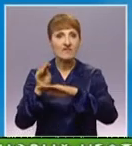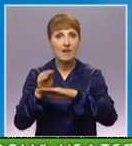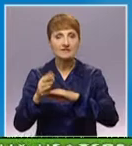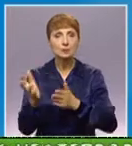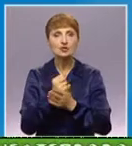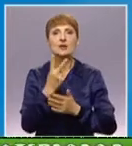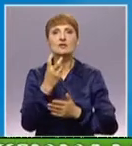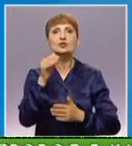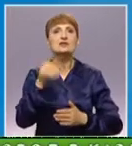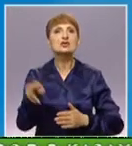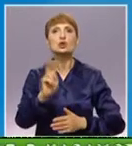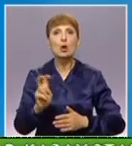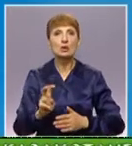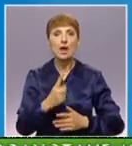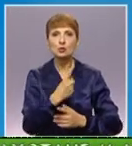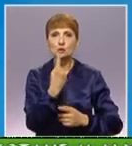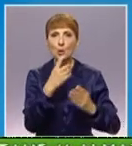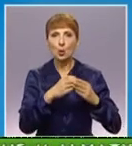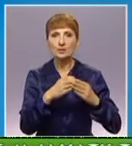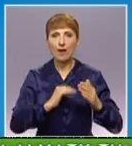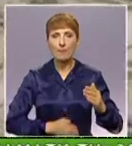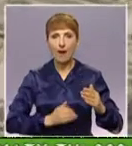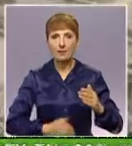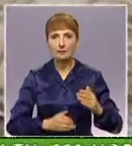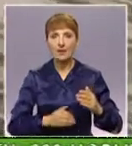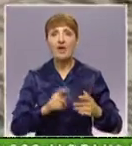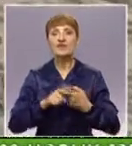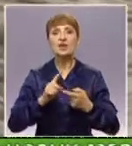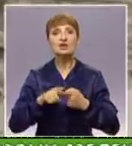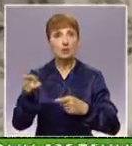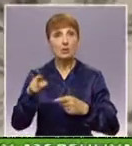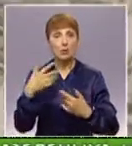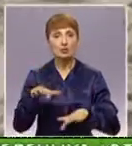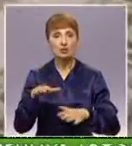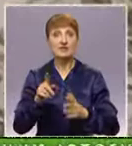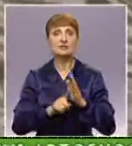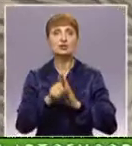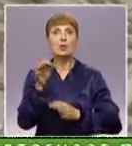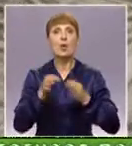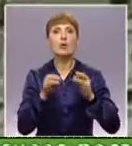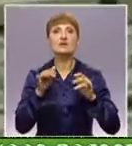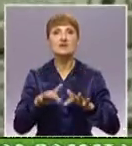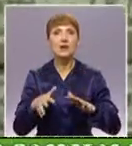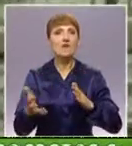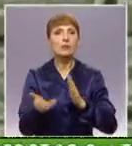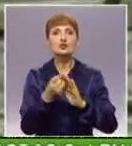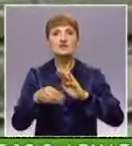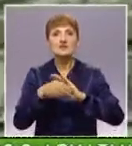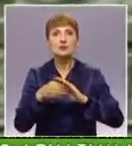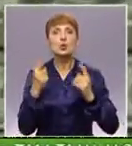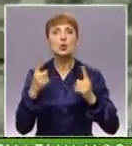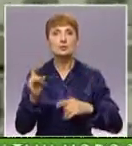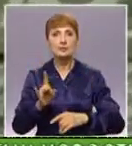получении 200 тысяч долларов от одной из крупных компаний-монополистов. В отношении главы АРЕМ возбуждено уголовное дело в получении взятки в особо